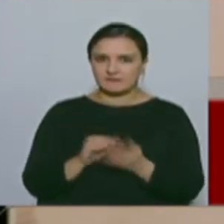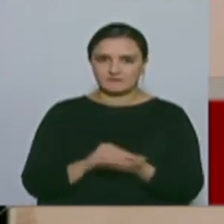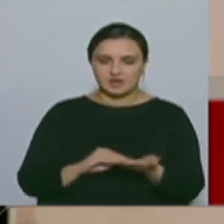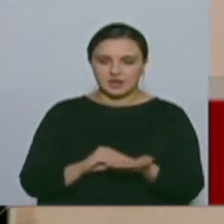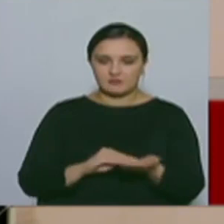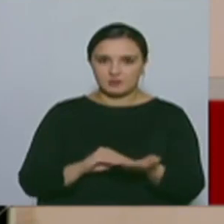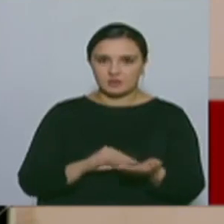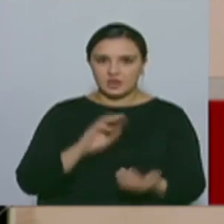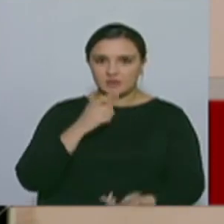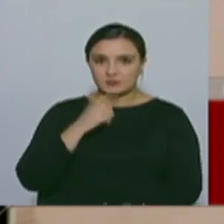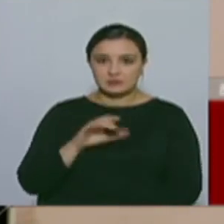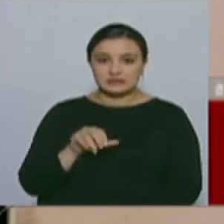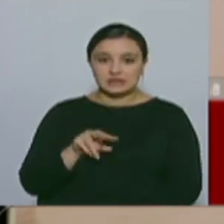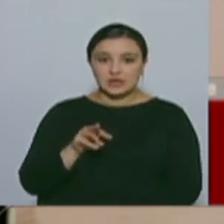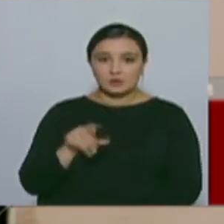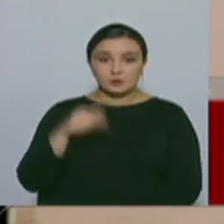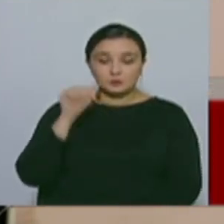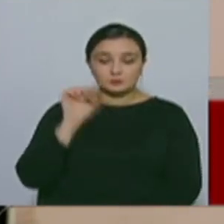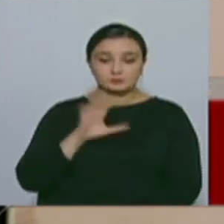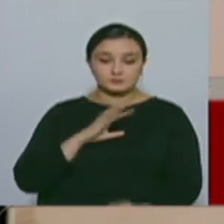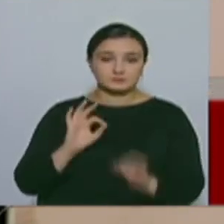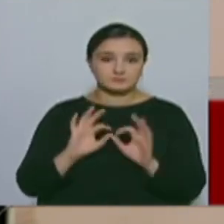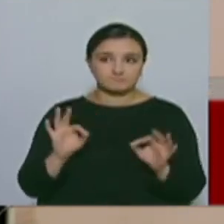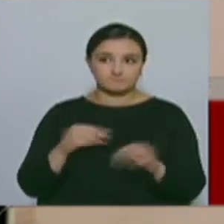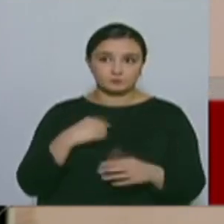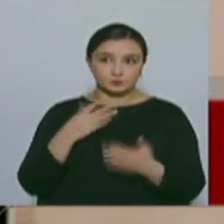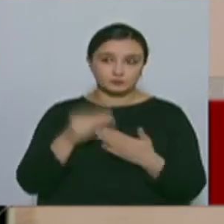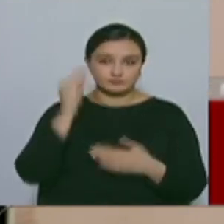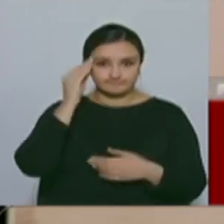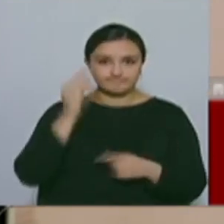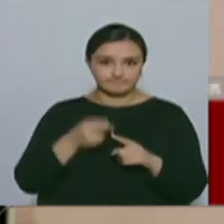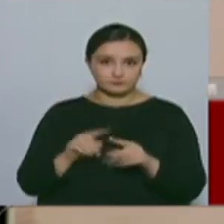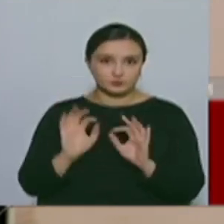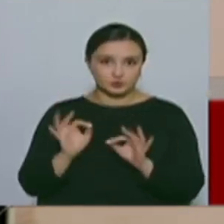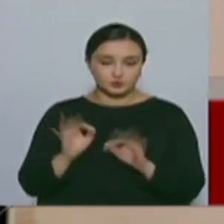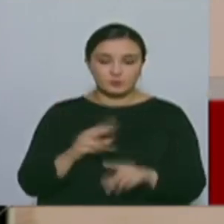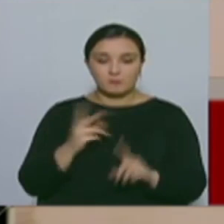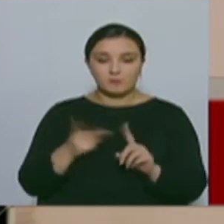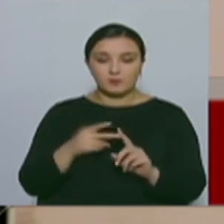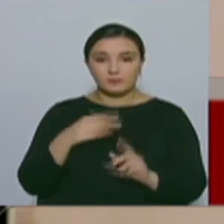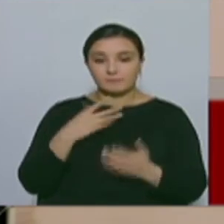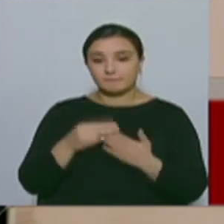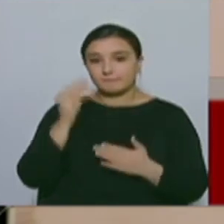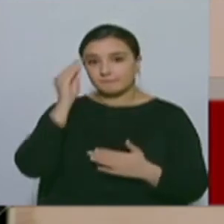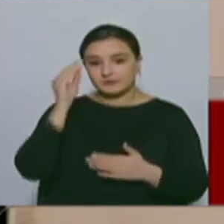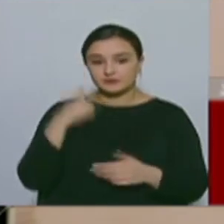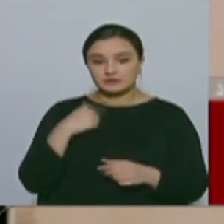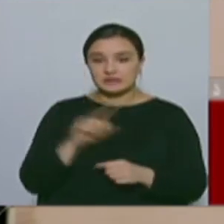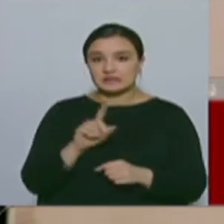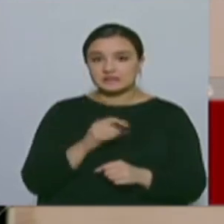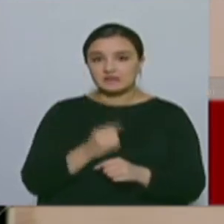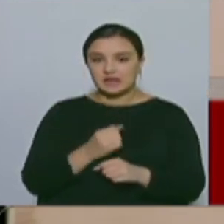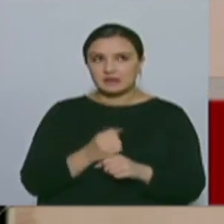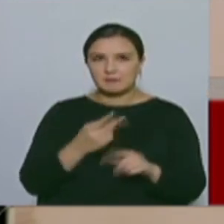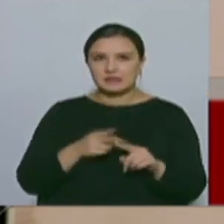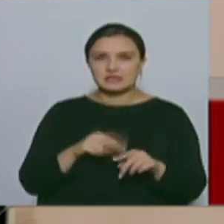ქალბატონმა სალომემ, რაზეც ჩვენ გუშინ საუბრობდით, ეს ჩემი აზრით რავი სწორია. და მეორე, რაც მე მგონია, ჩვენ რასაც ვაკეთებთ ამ შემთხვევაში, ეს